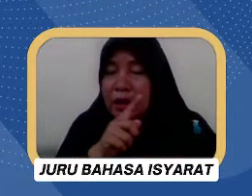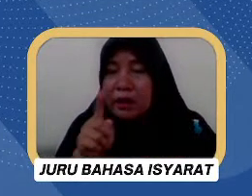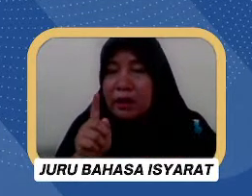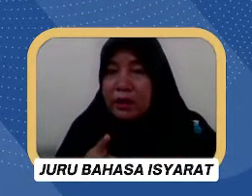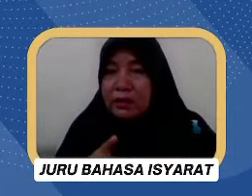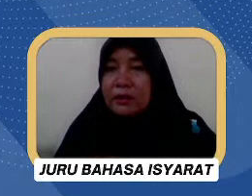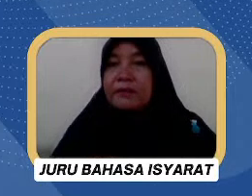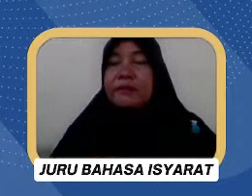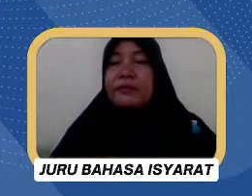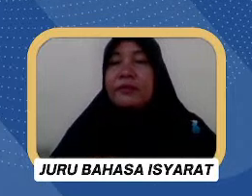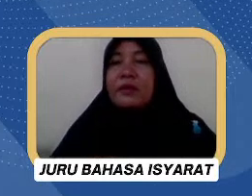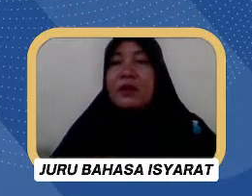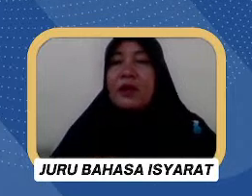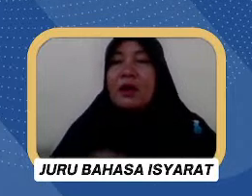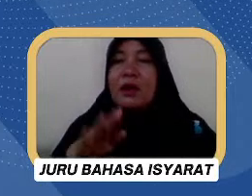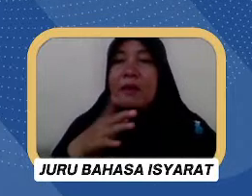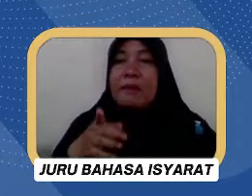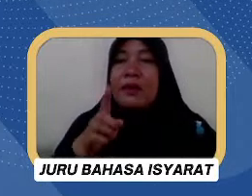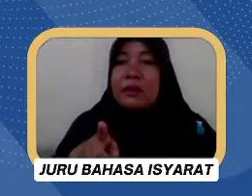norma. Sehingga